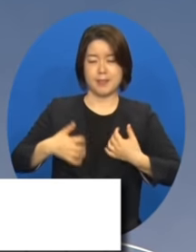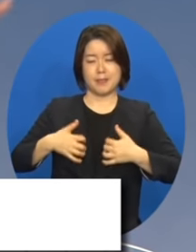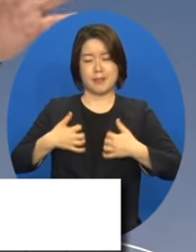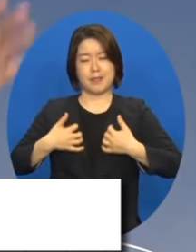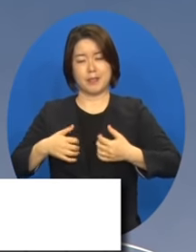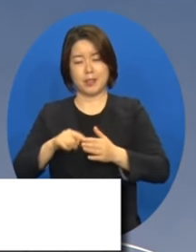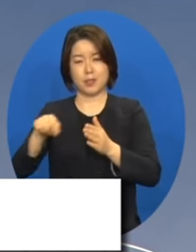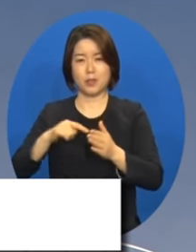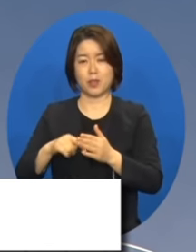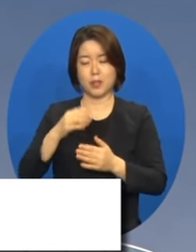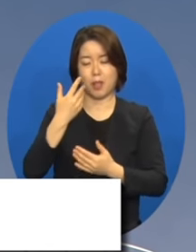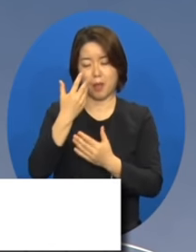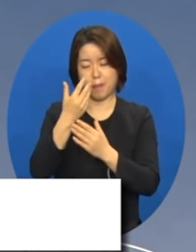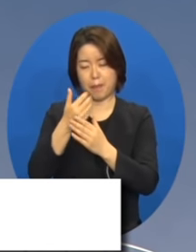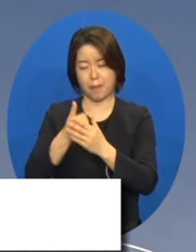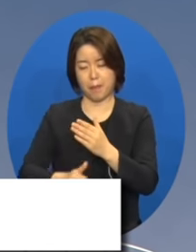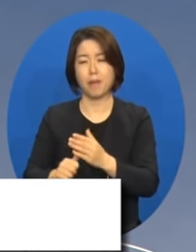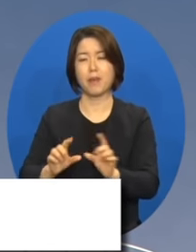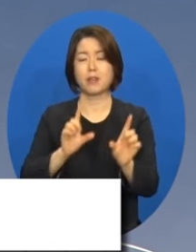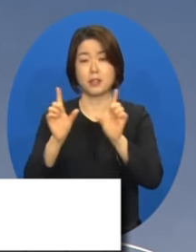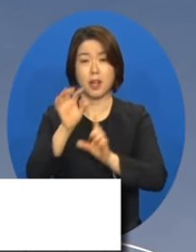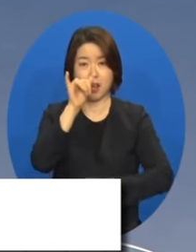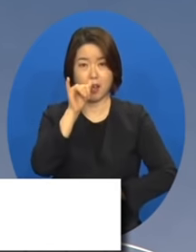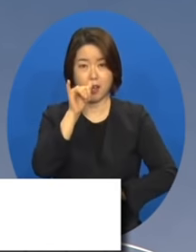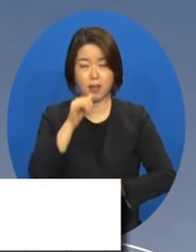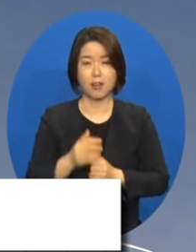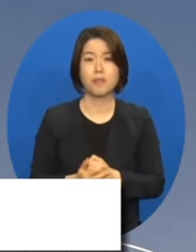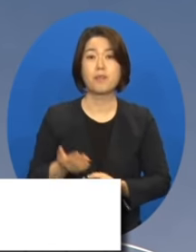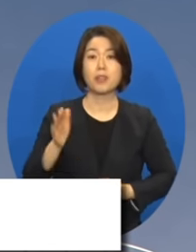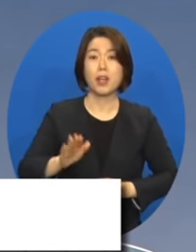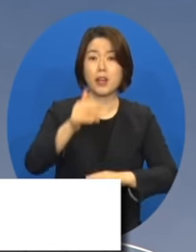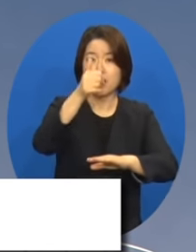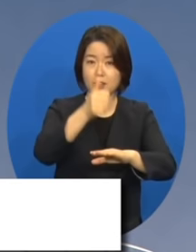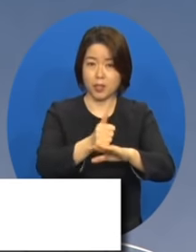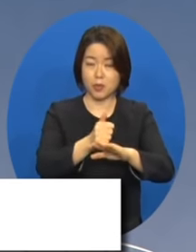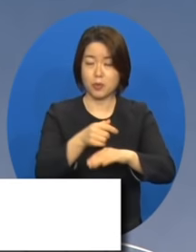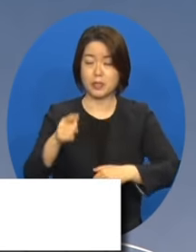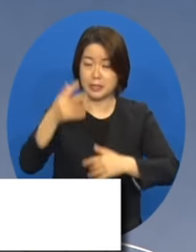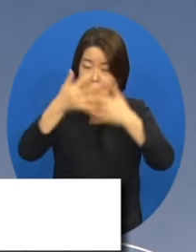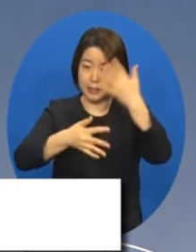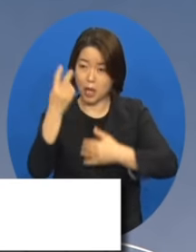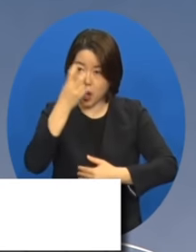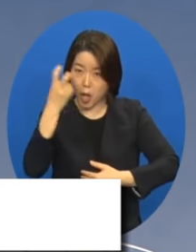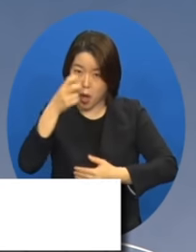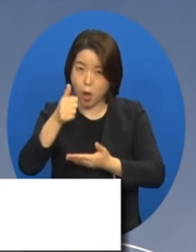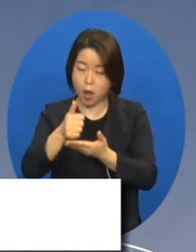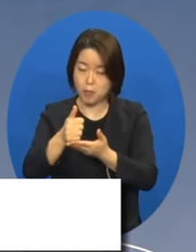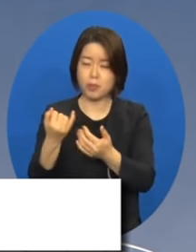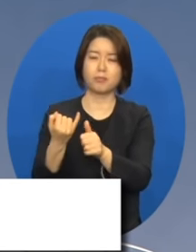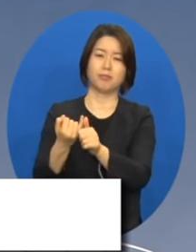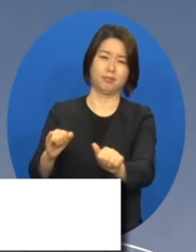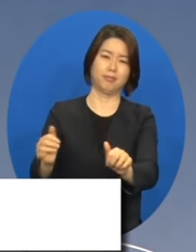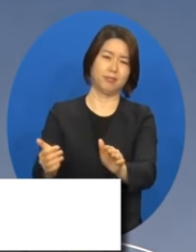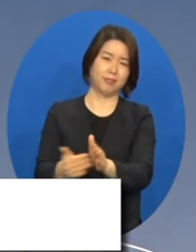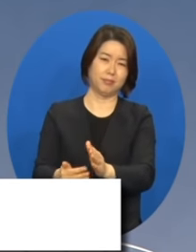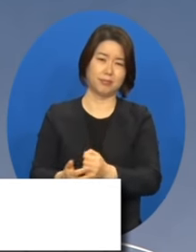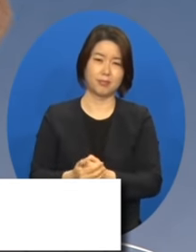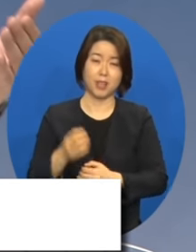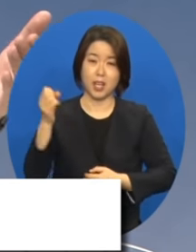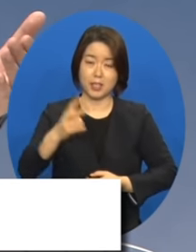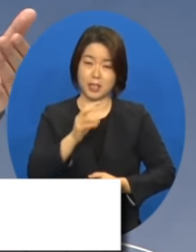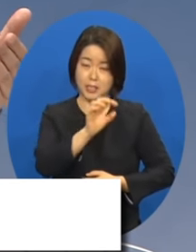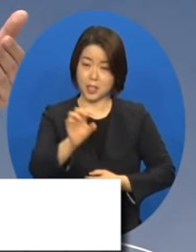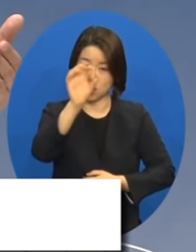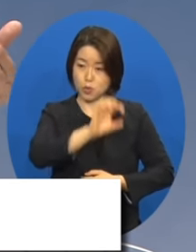그는 2 빠져 살았습니다 그러나 결국 그 영화감독과 도 이혼을 하게 됩니다 그리고 다시